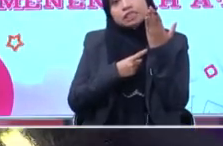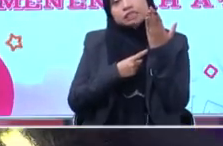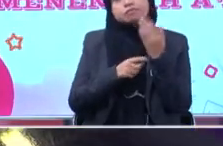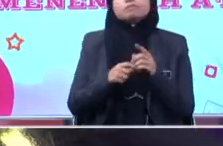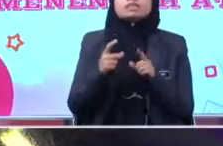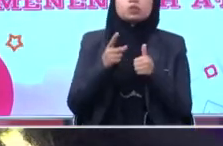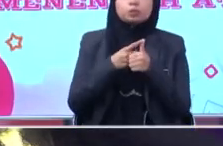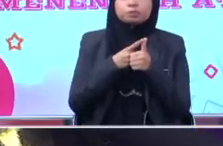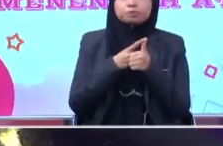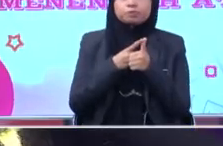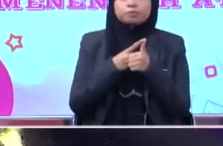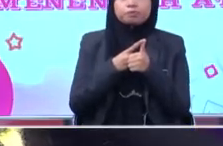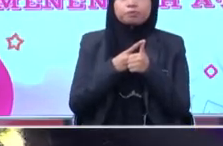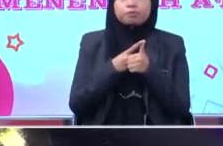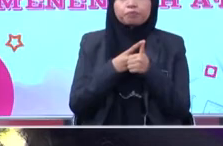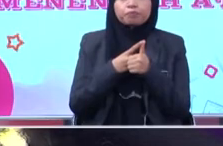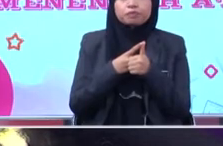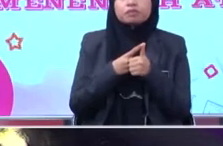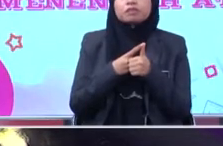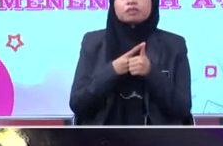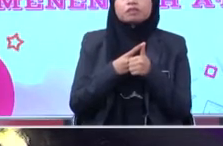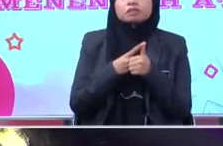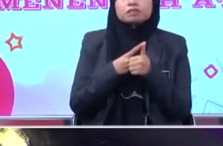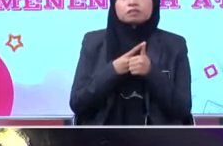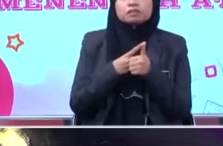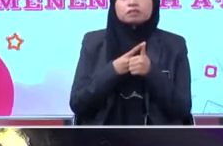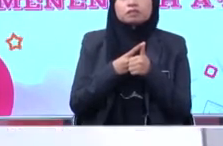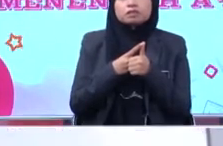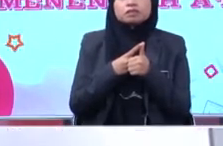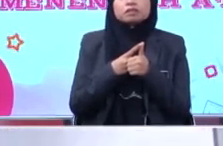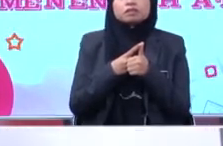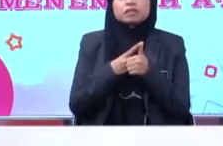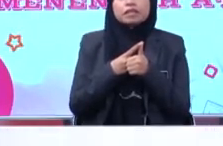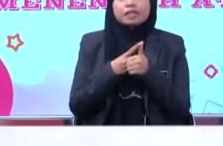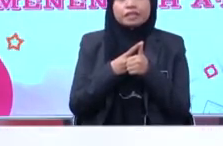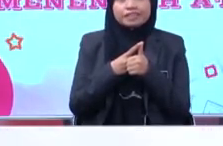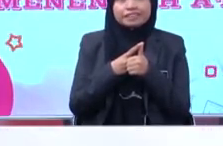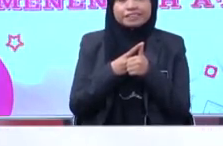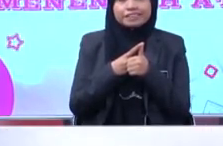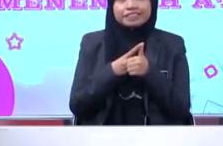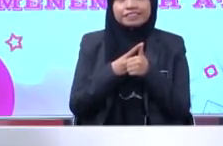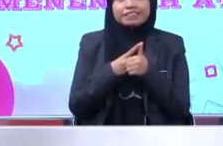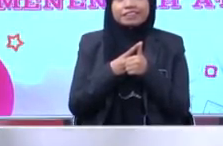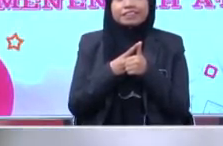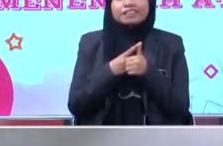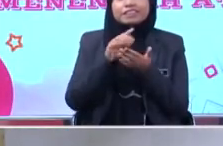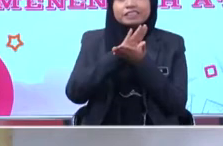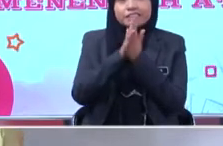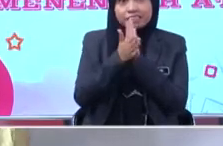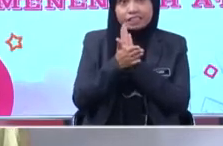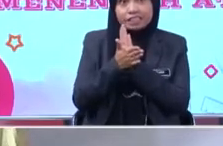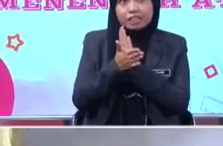ini kayaknya mafia aufu psycho macem-macem udah dengung sel jadi